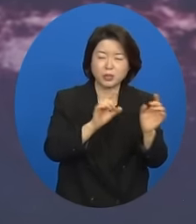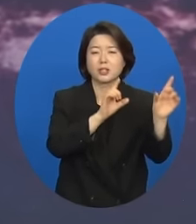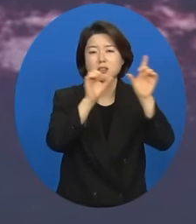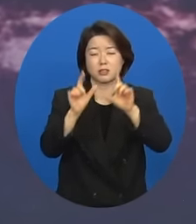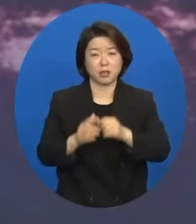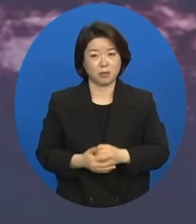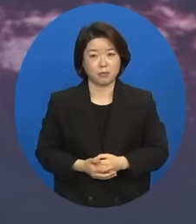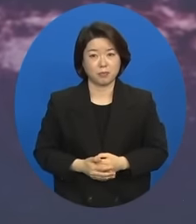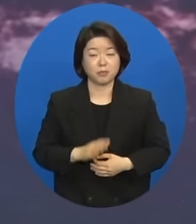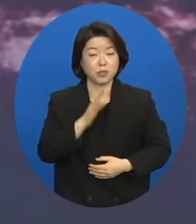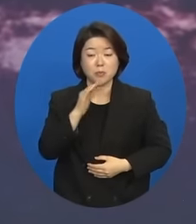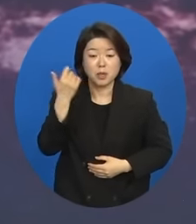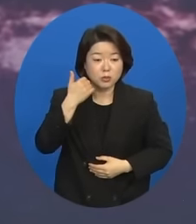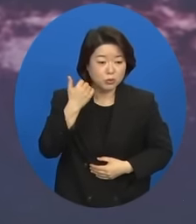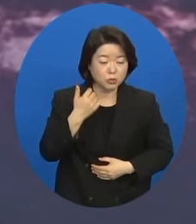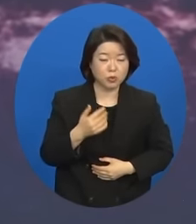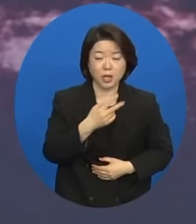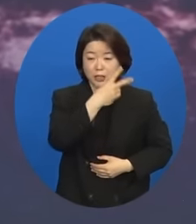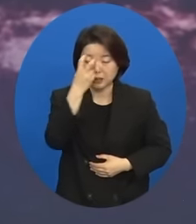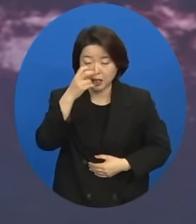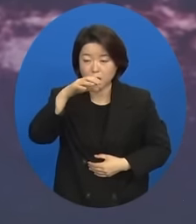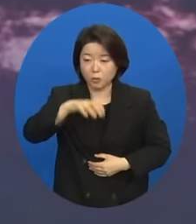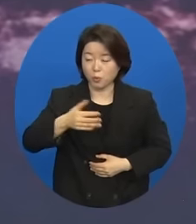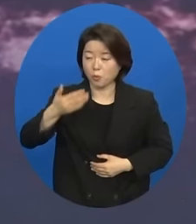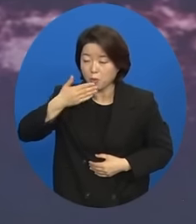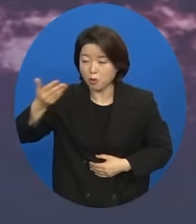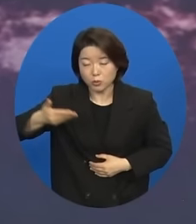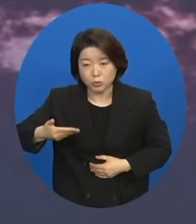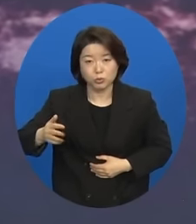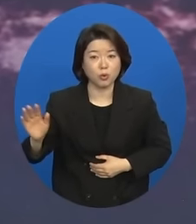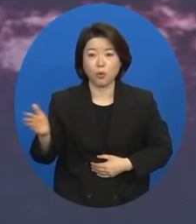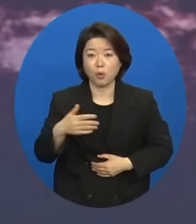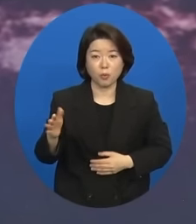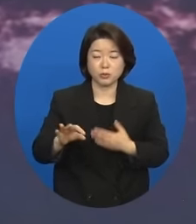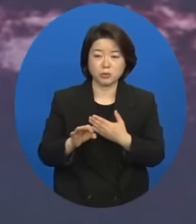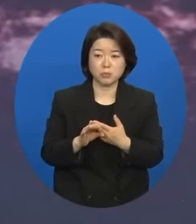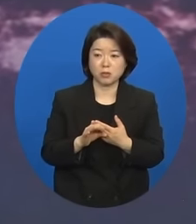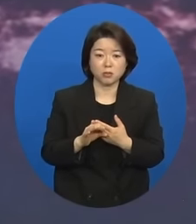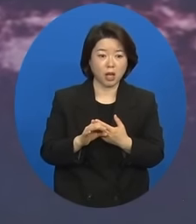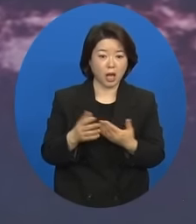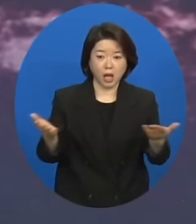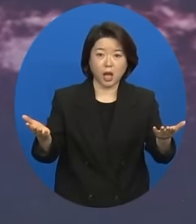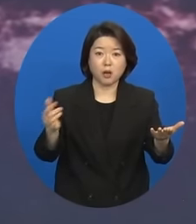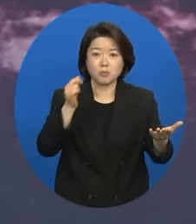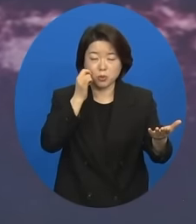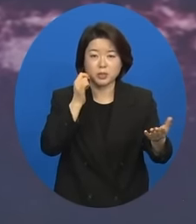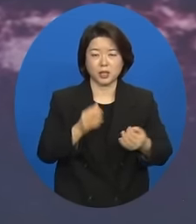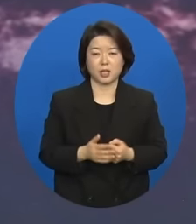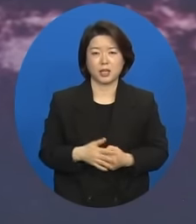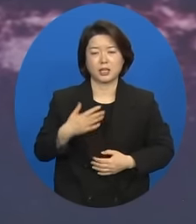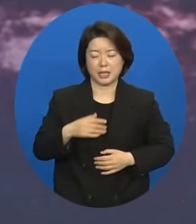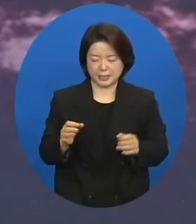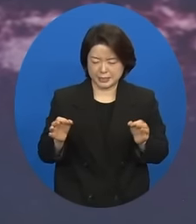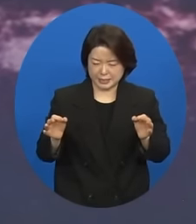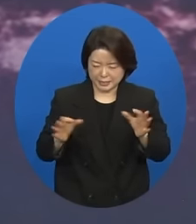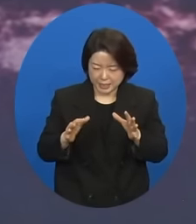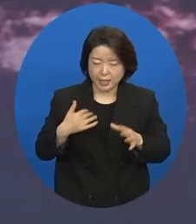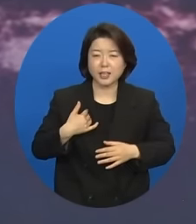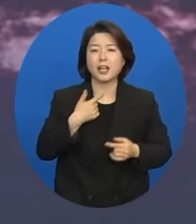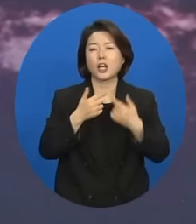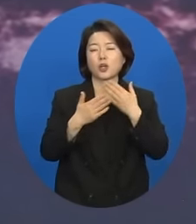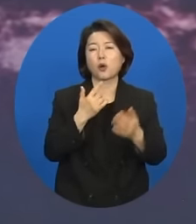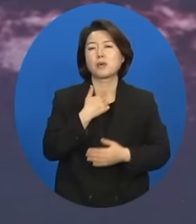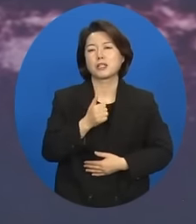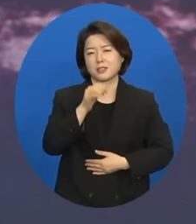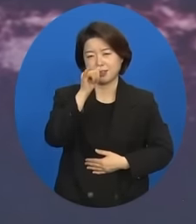살아가느냐가 것과 먹을 것을 주지 않으면 여러분 먹을 수 없습니다 그것을 짧게 경험했던 기간이